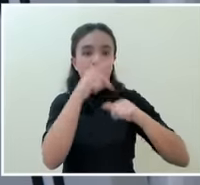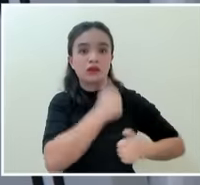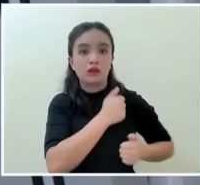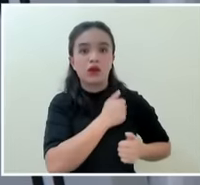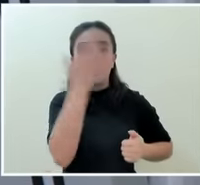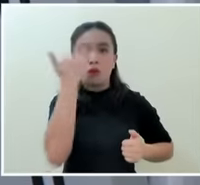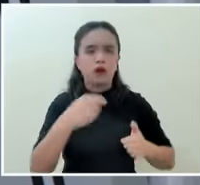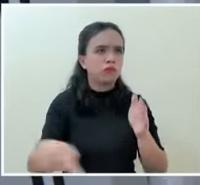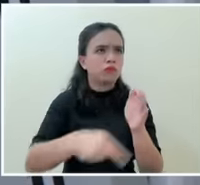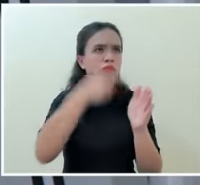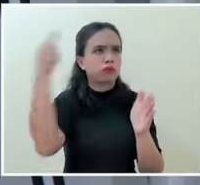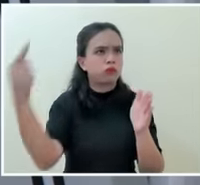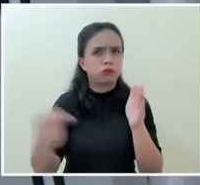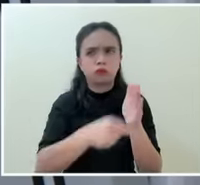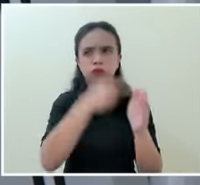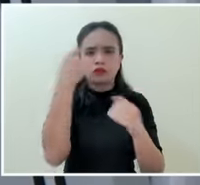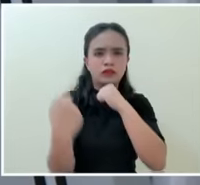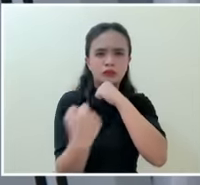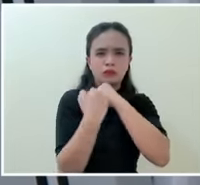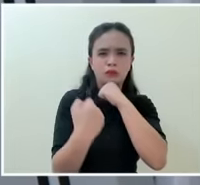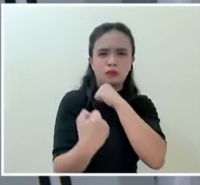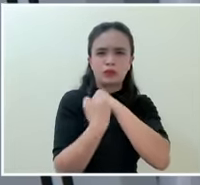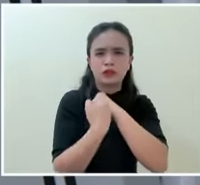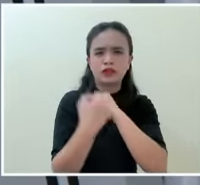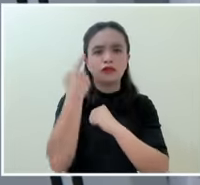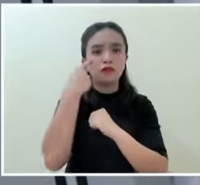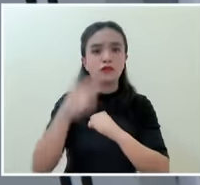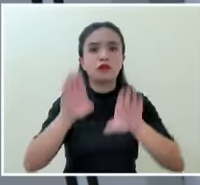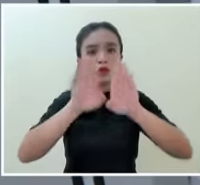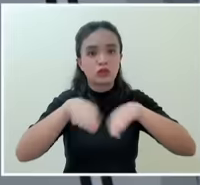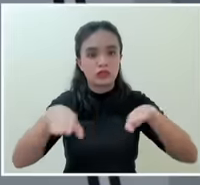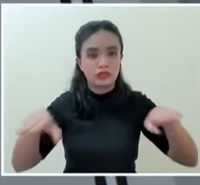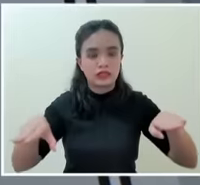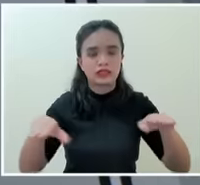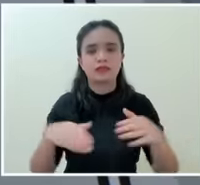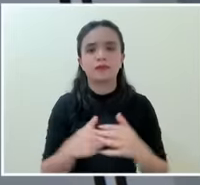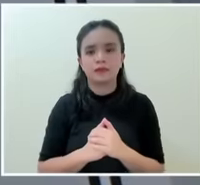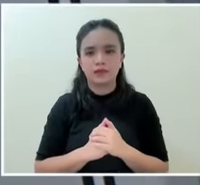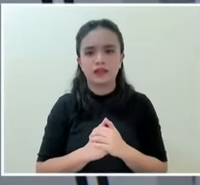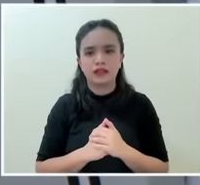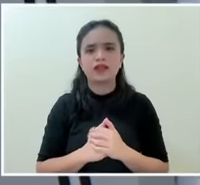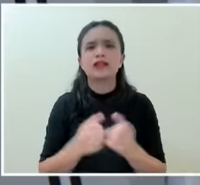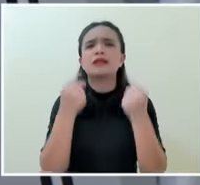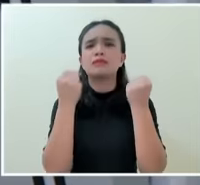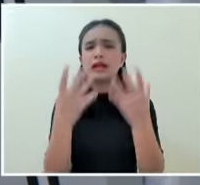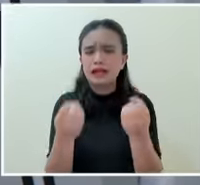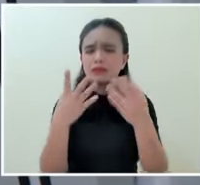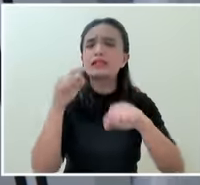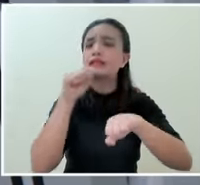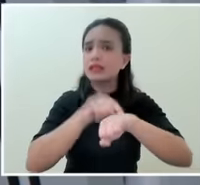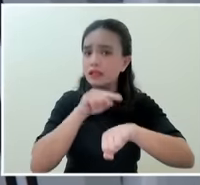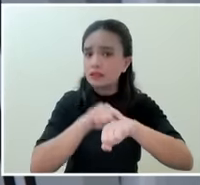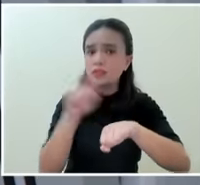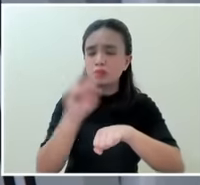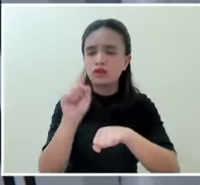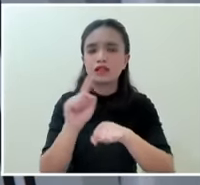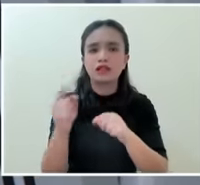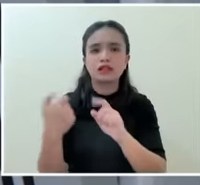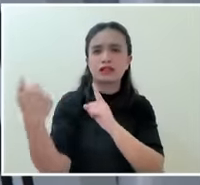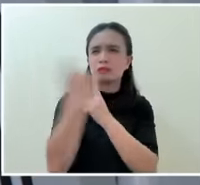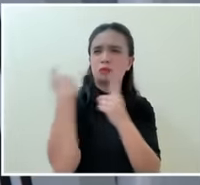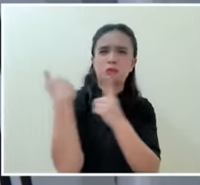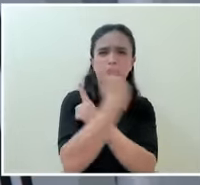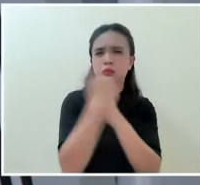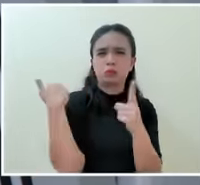magbigay ng sustento para sa kanila mga anak ang naturang opisyal. Maraming beses din naman siyang sinaktan ng